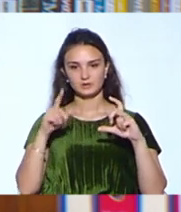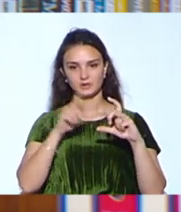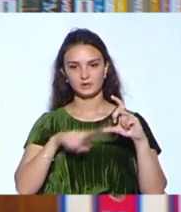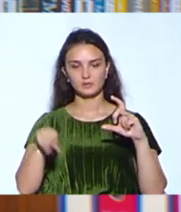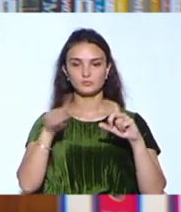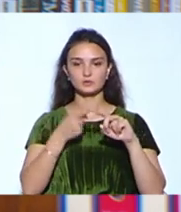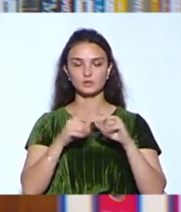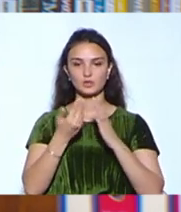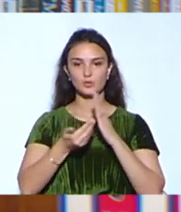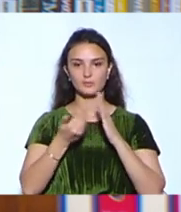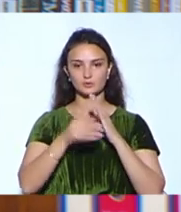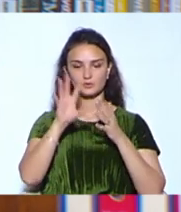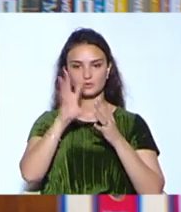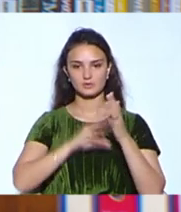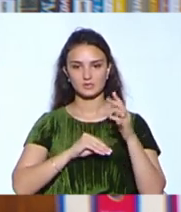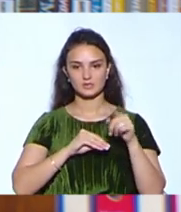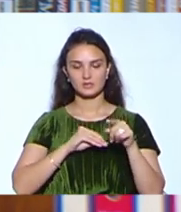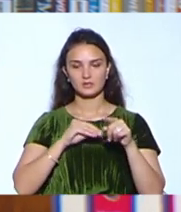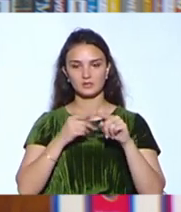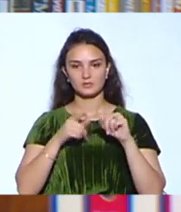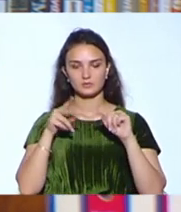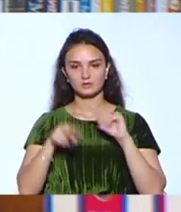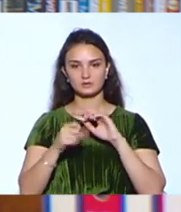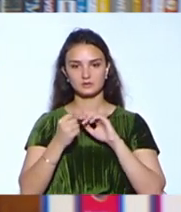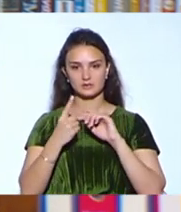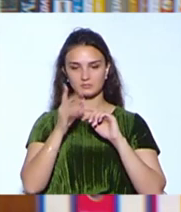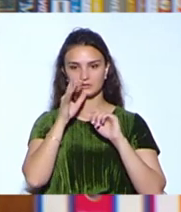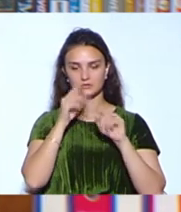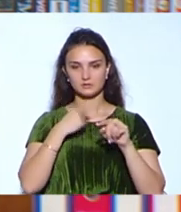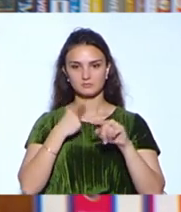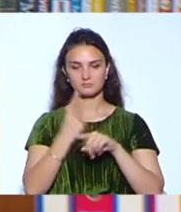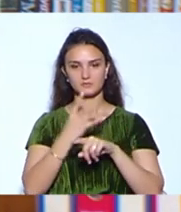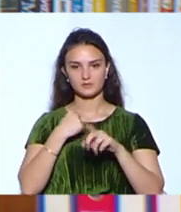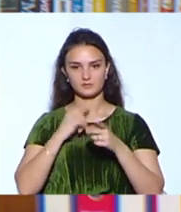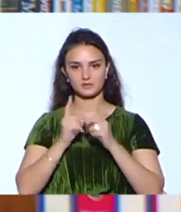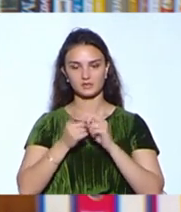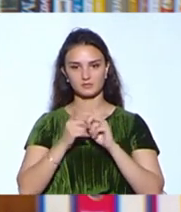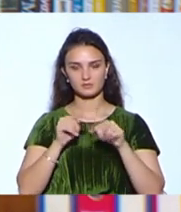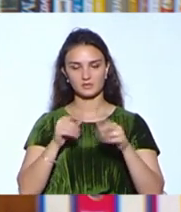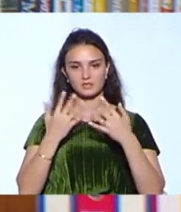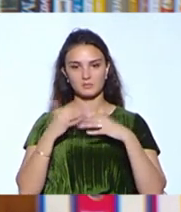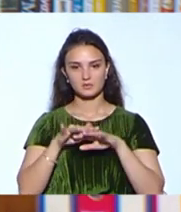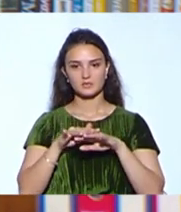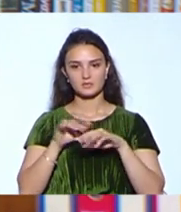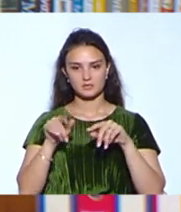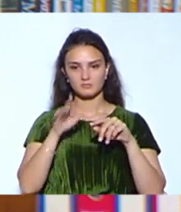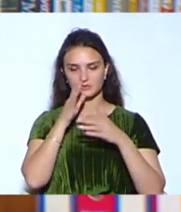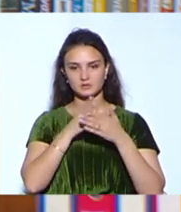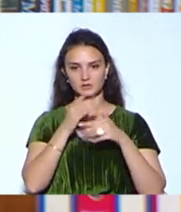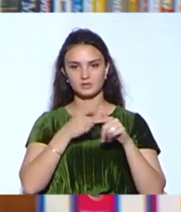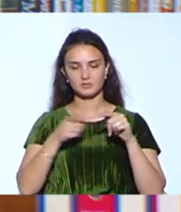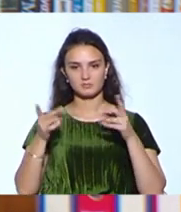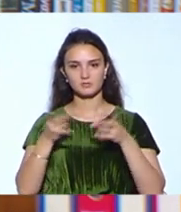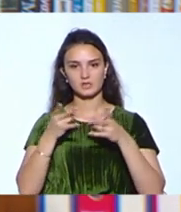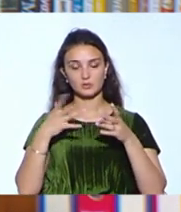არის რეკომენდაციების ის პრინციპები, რომელიც 2011 წელს მე პირველად ვთარგმნე და რომლის ადაპტაცია ამდენი წელი